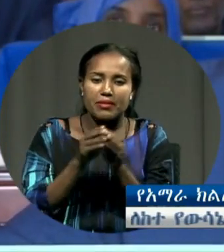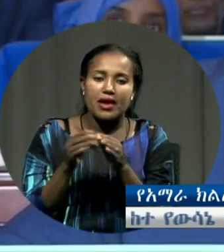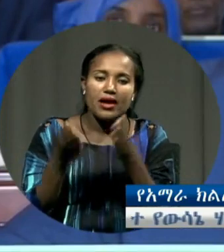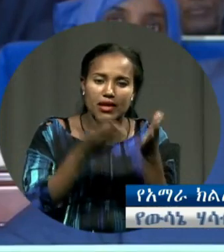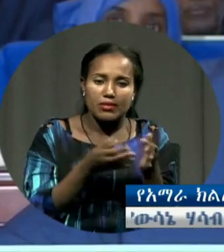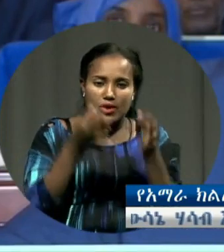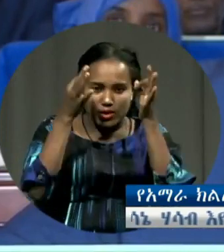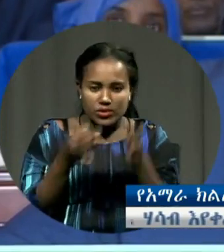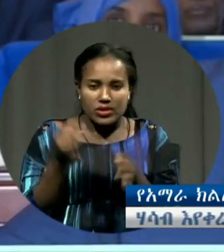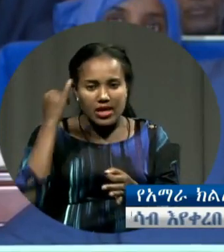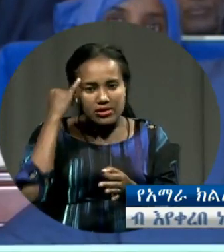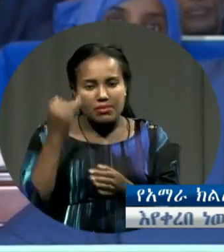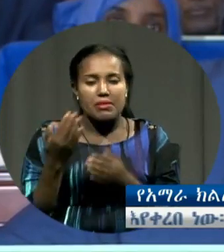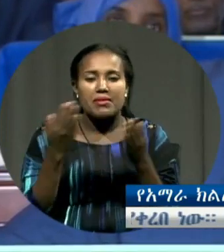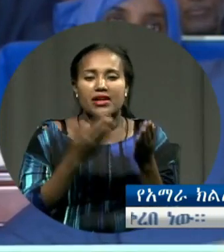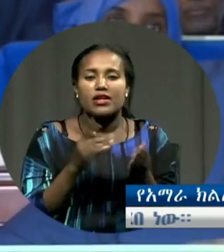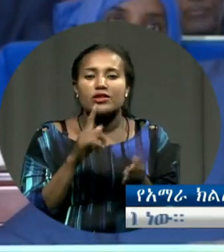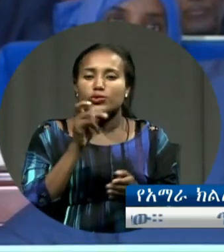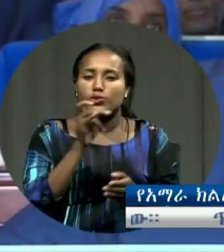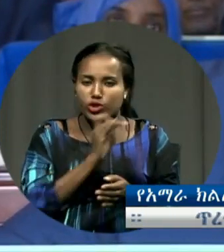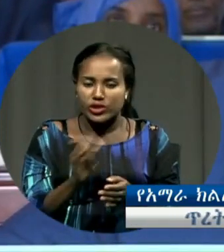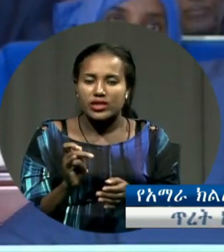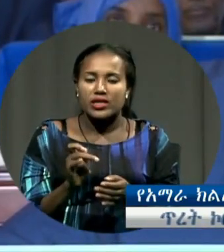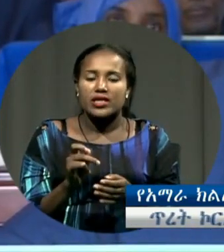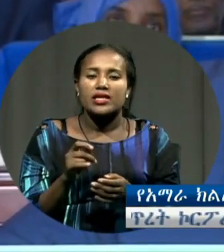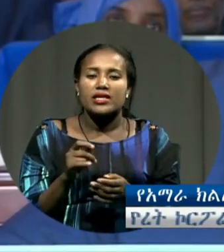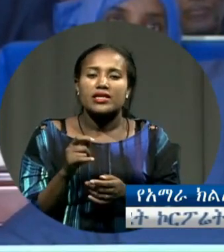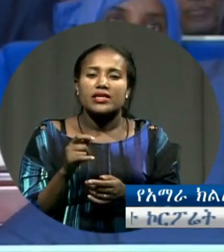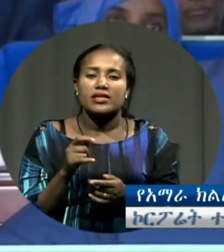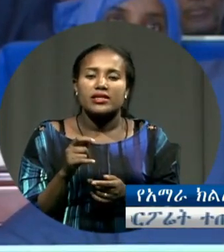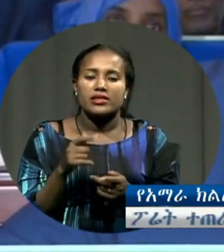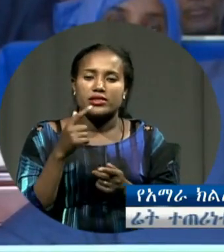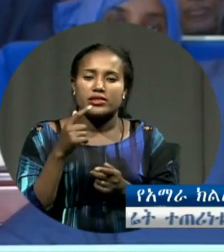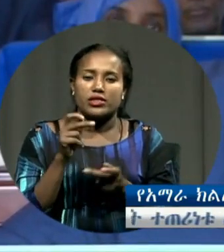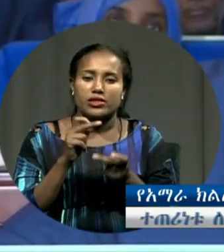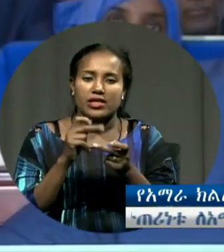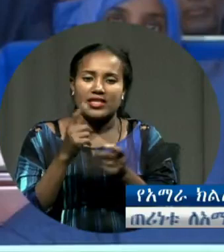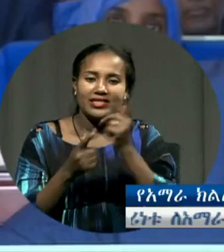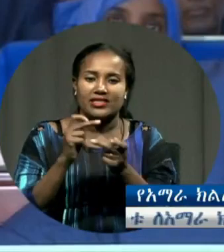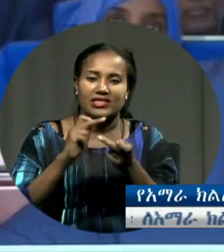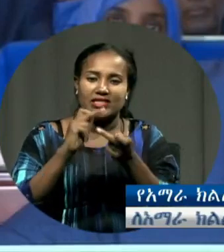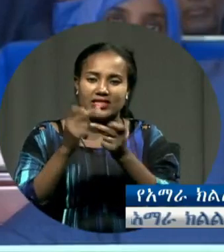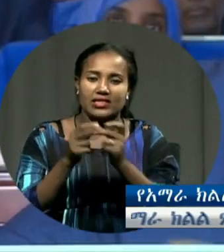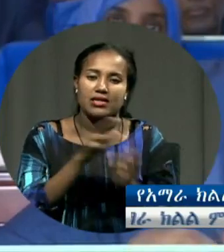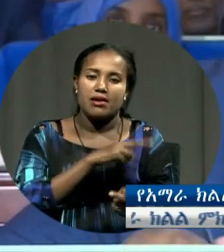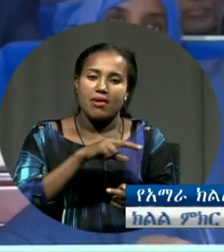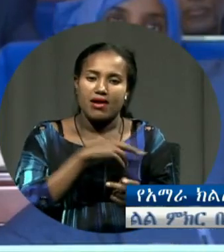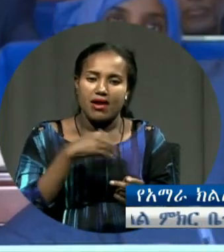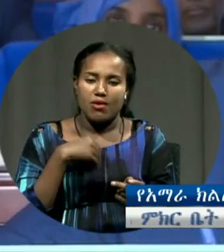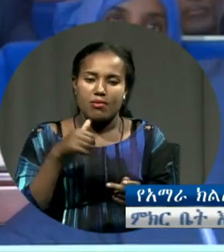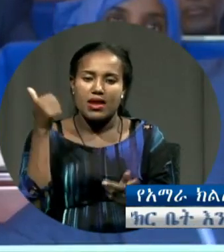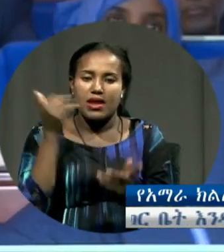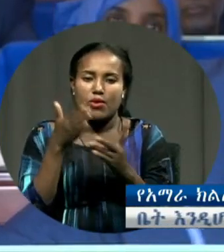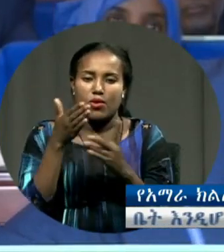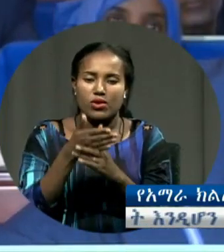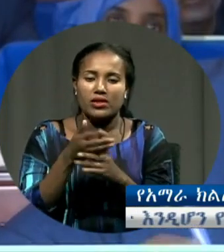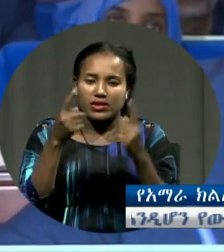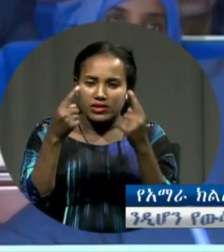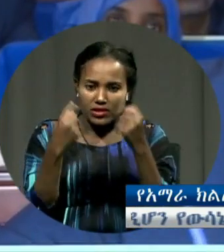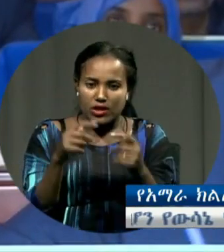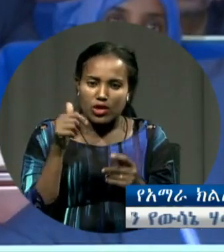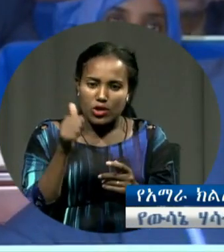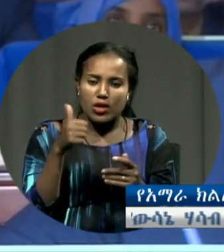የውሳኔ ሐሳብ ማቅረብ በሚመለከት ነው እንጂ የንግድ ድርጅት ባህሪ አለው። በሌላ በኩል ደግሞ ጥረት ራሱ